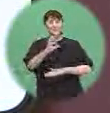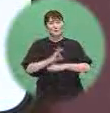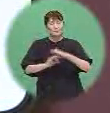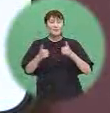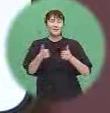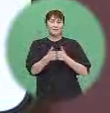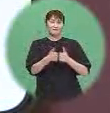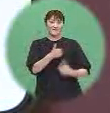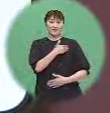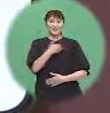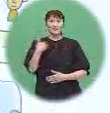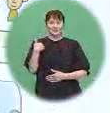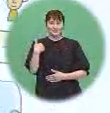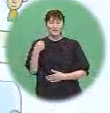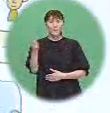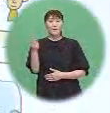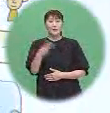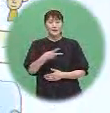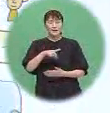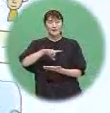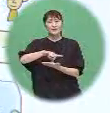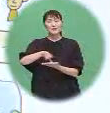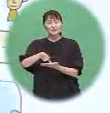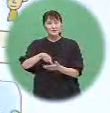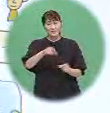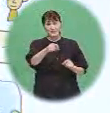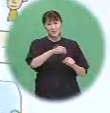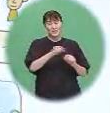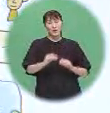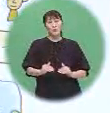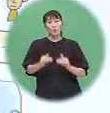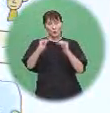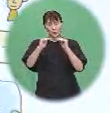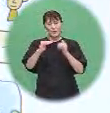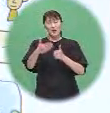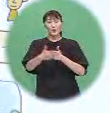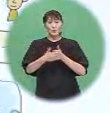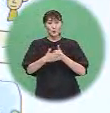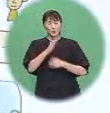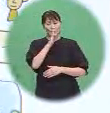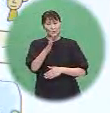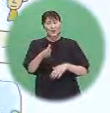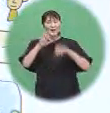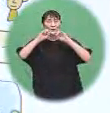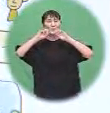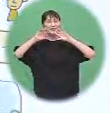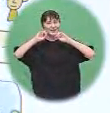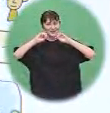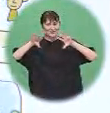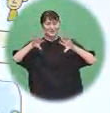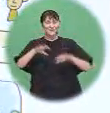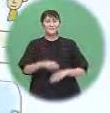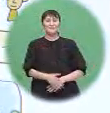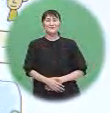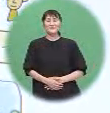。また地域の住民など身近な大人からの相談も呼びかけています